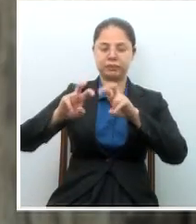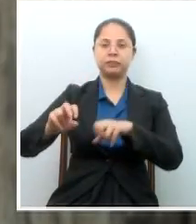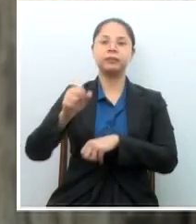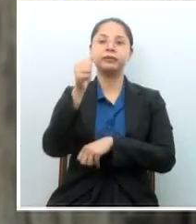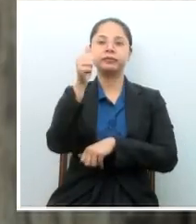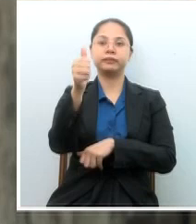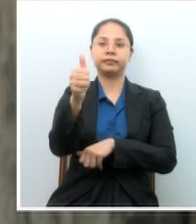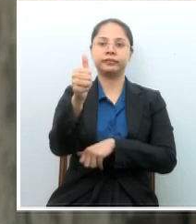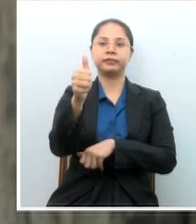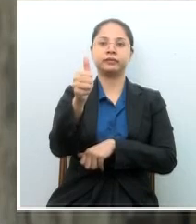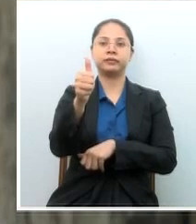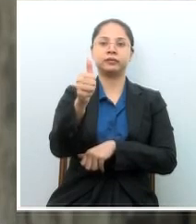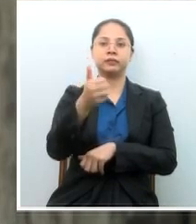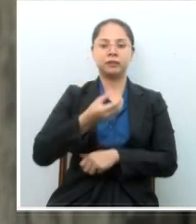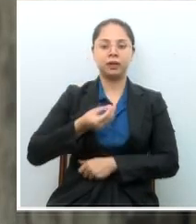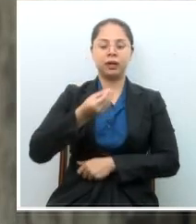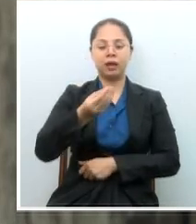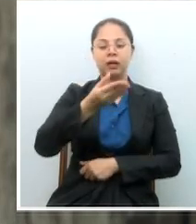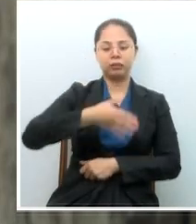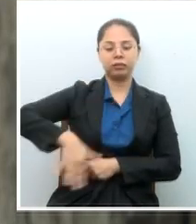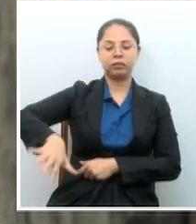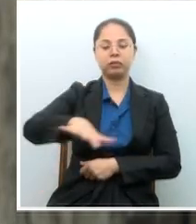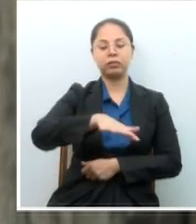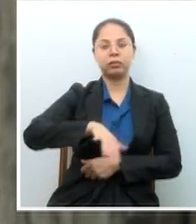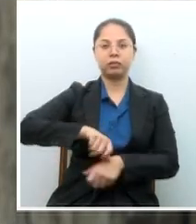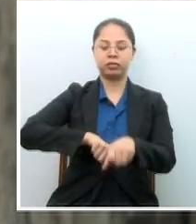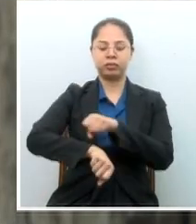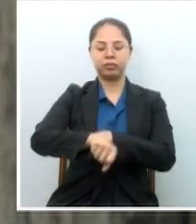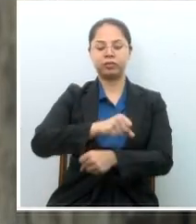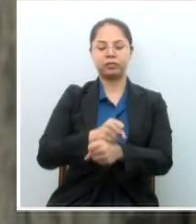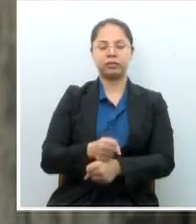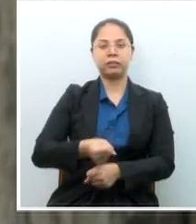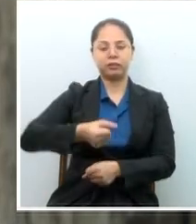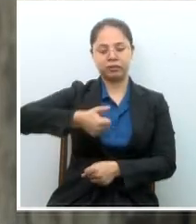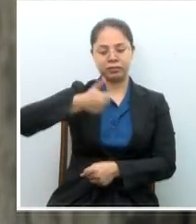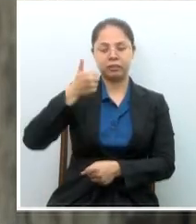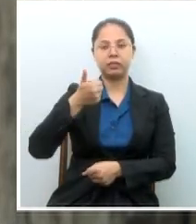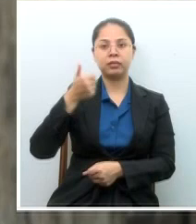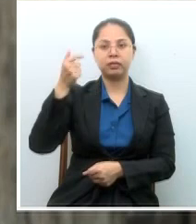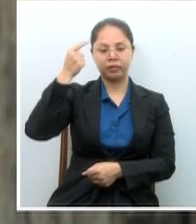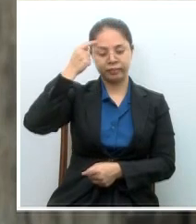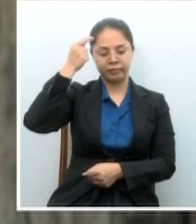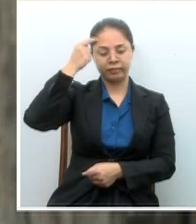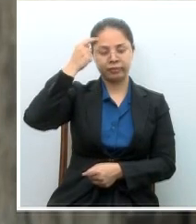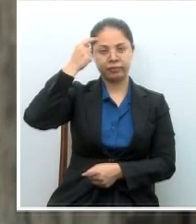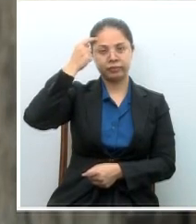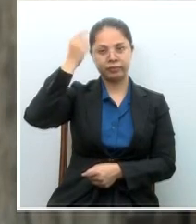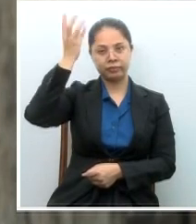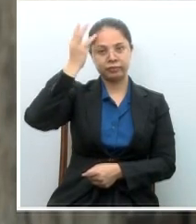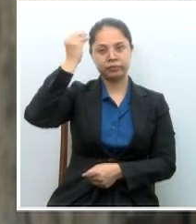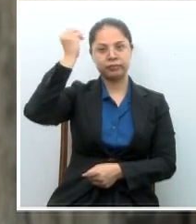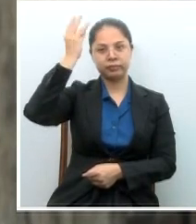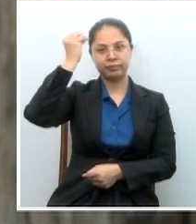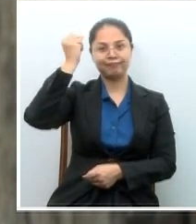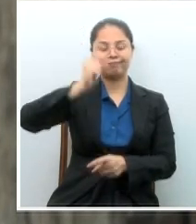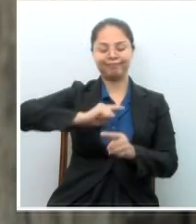การได้ให้ผู้เรียนได้ลงมือปฏิบัติจริงนะคะด้วยกระบวนการคิดทุกขั้นตอนโดยที่ตัวคุ